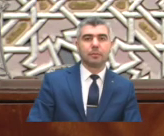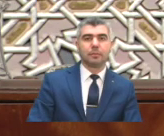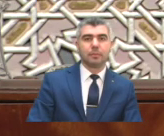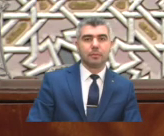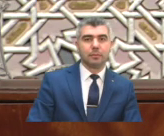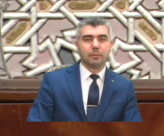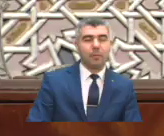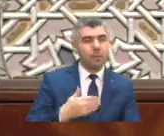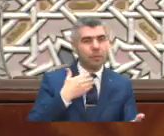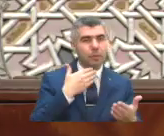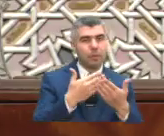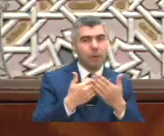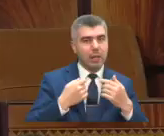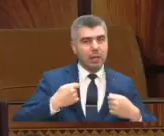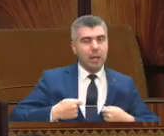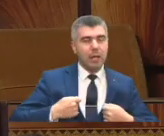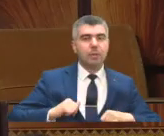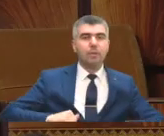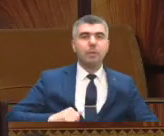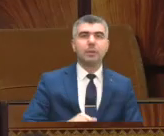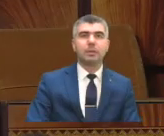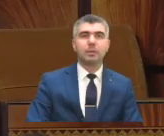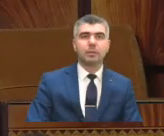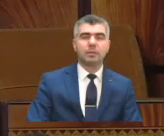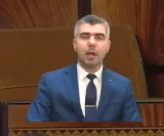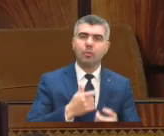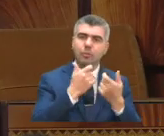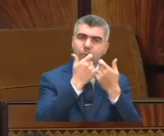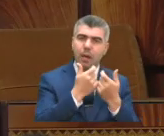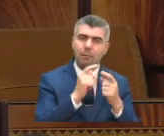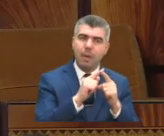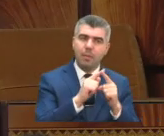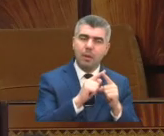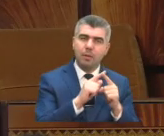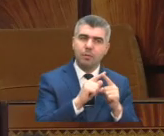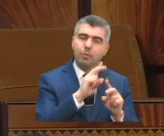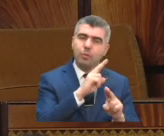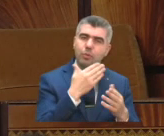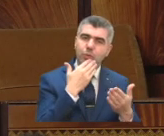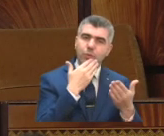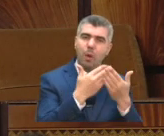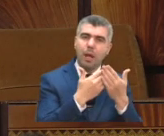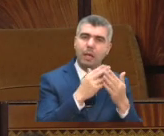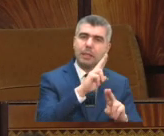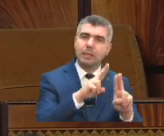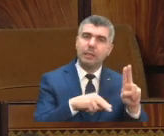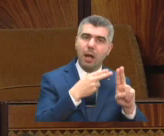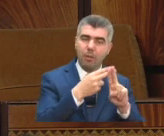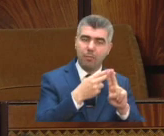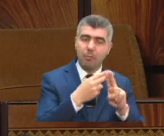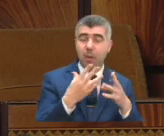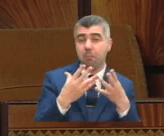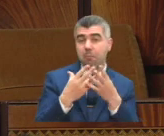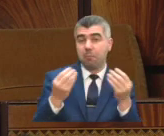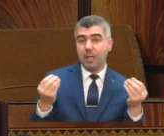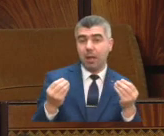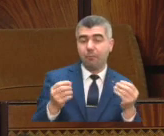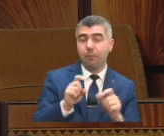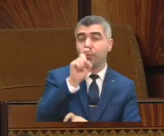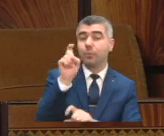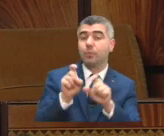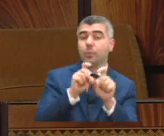النائبه. نعم، شكرا سيده الرئيسه. سيد الوزير، كنشكركم على الجواب ديالكم، لكن ما جاوبش على الكثير من التساؤلات اللي كطرح